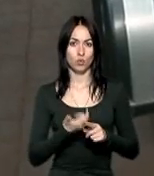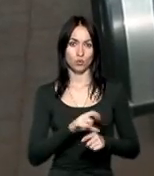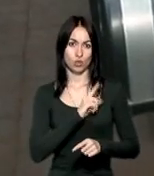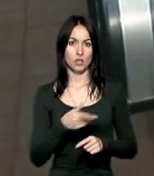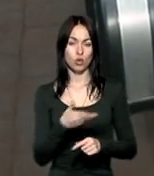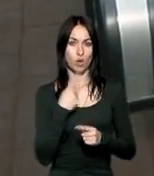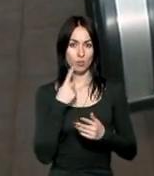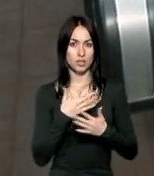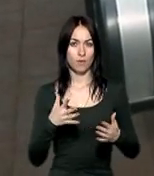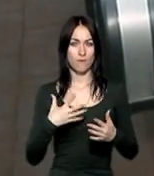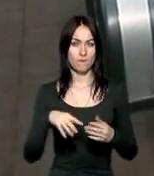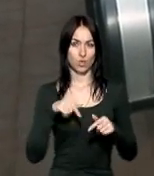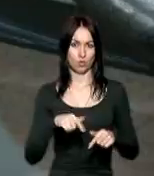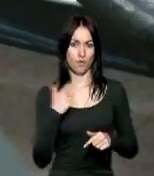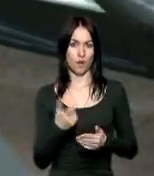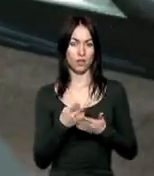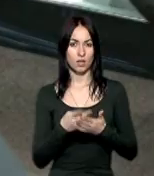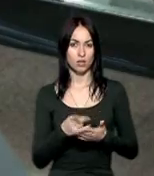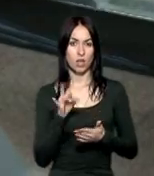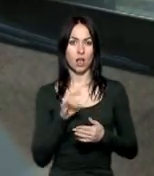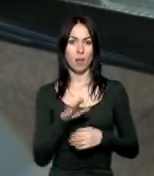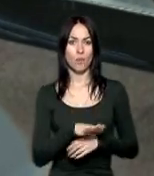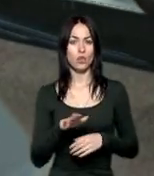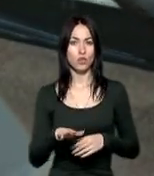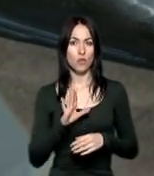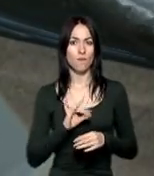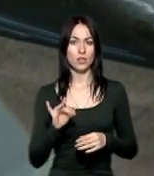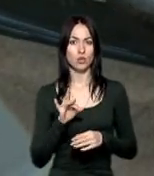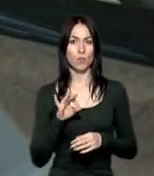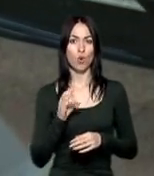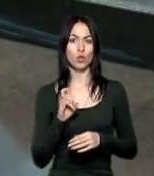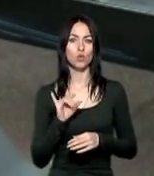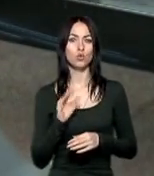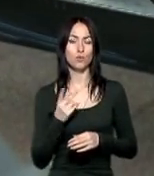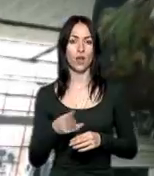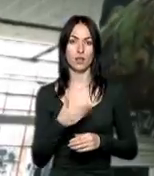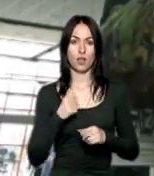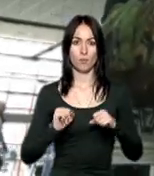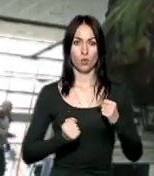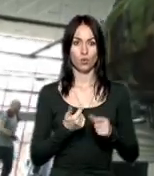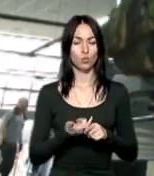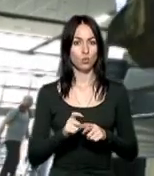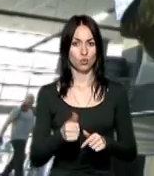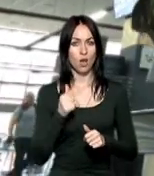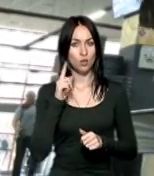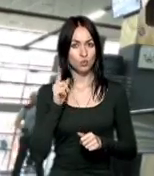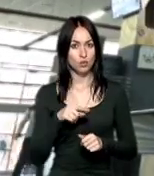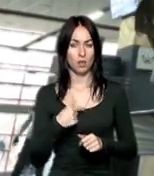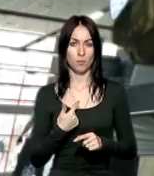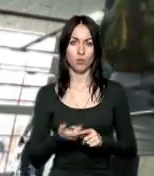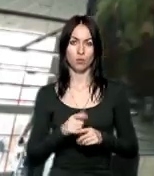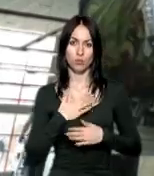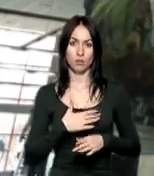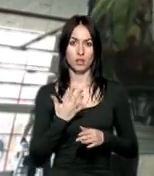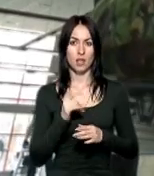здебільшого усі тут у Харкові лежали, протезувалися в інституті протезування. Ми один одного дуже гарно знаємо. І мені дуже приємно за півроку, за